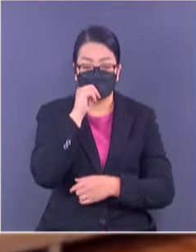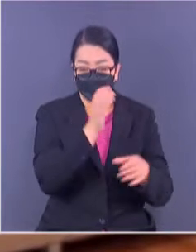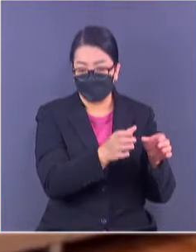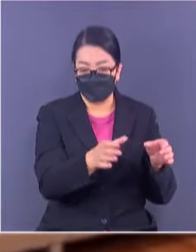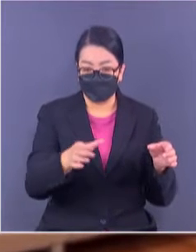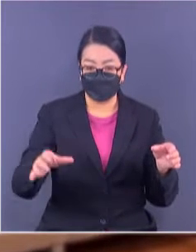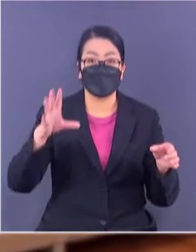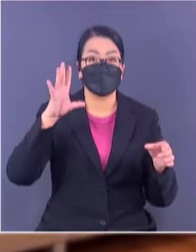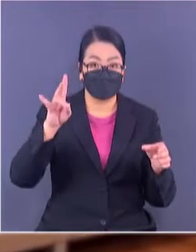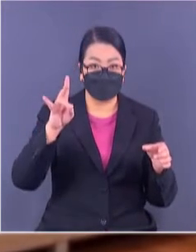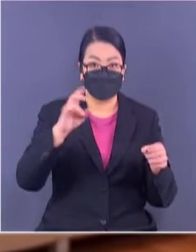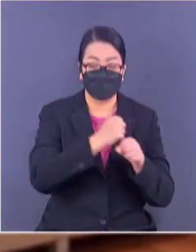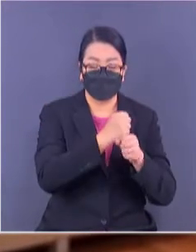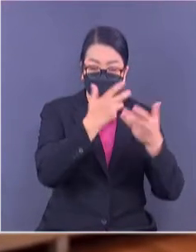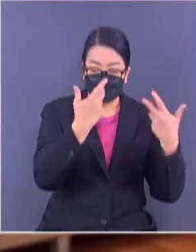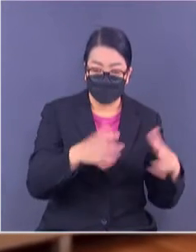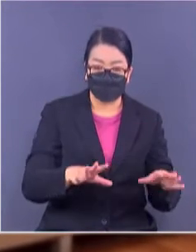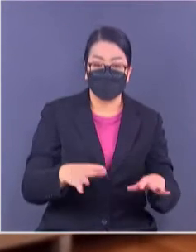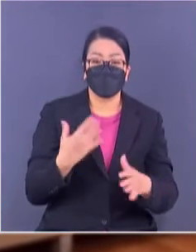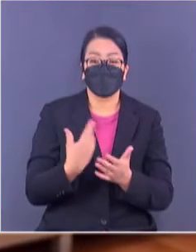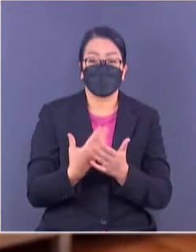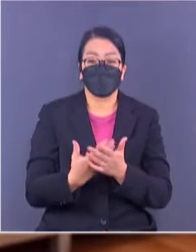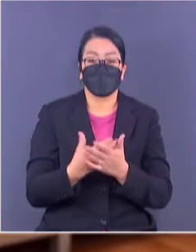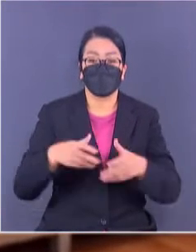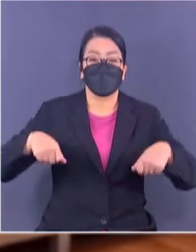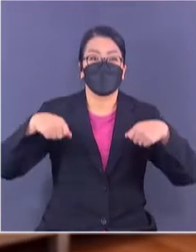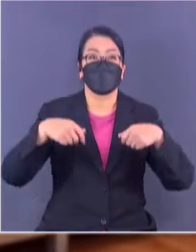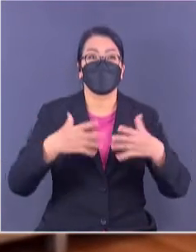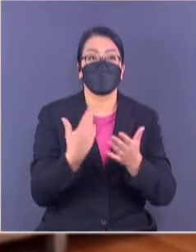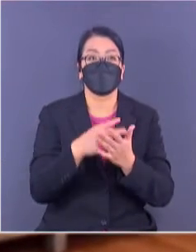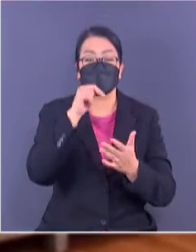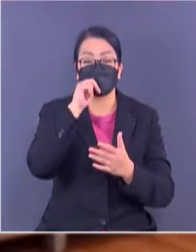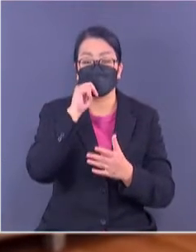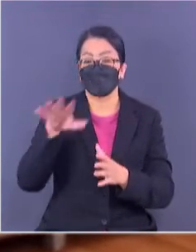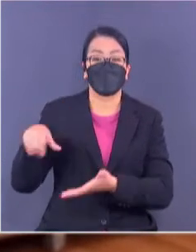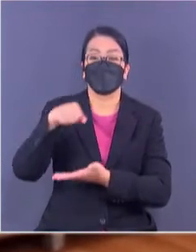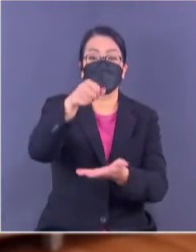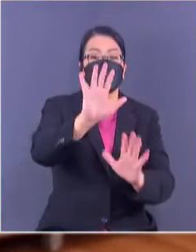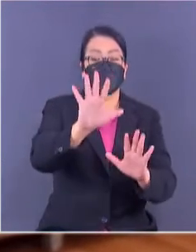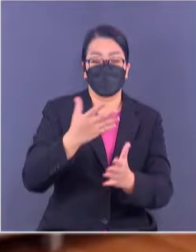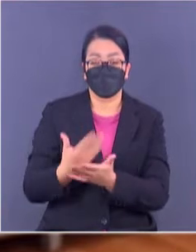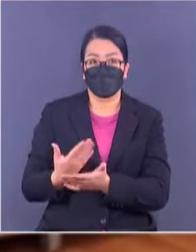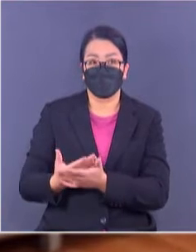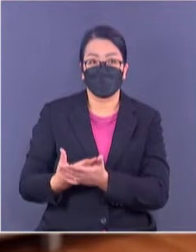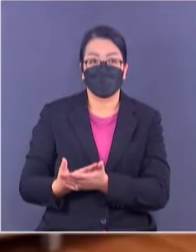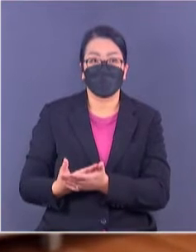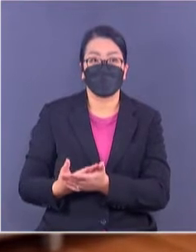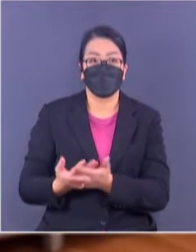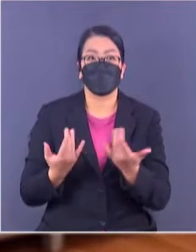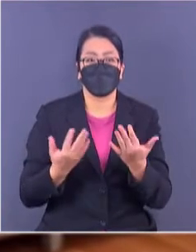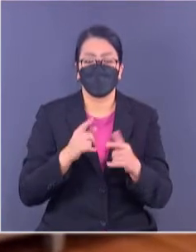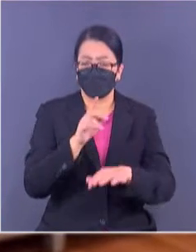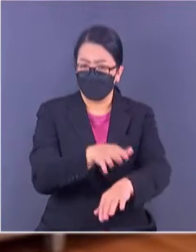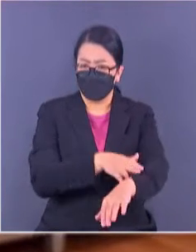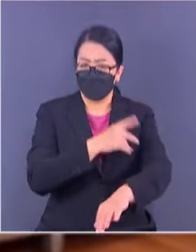จค่ะวันนั้น แล้วเขาก็หายไปเลย หายไปเลยค่ะ ไม่ได้มารับน้ำที่สั่งไว้ ใช่ค่ะเงินก็ยังไม ่ รอนานค่ะเป็